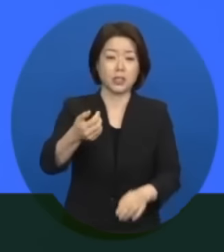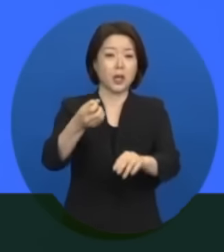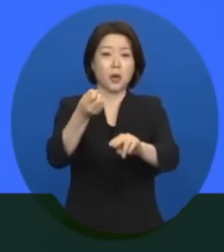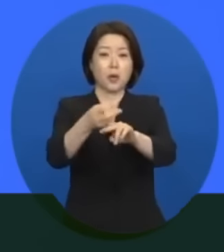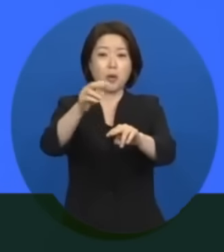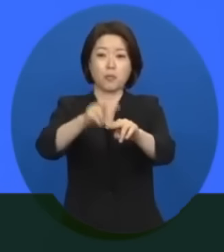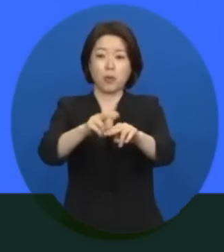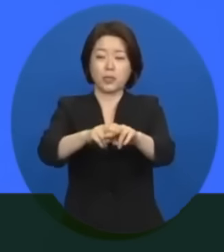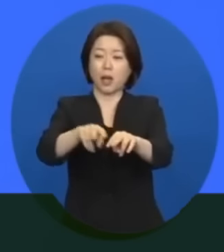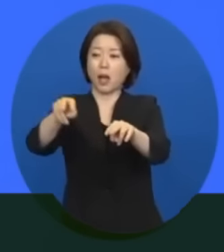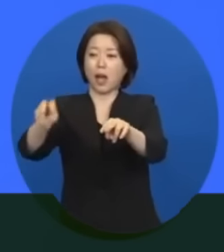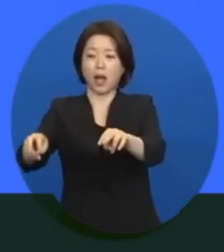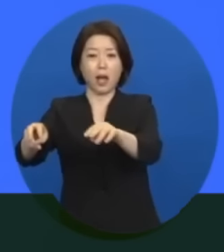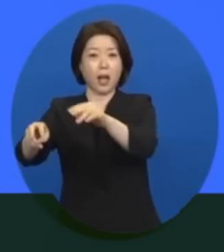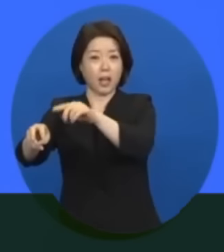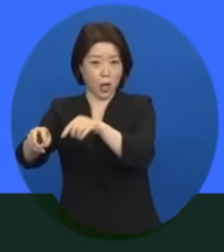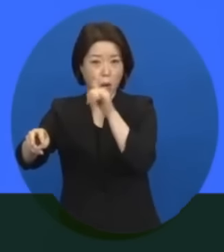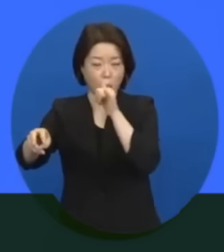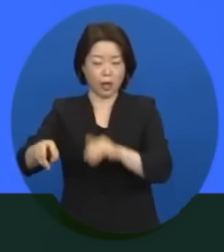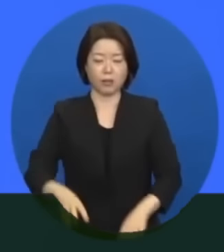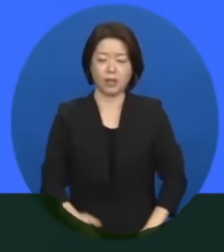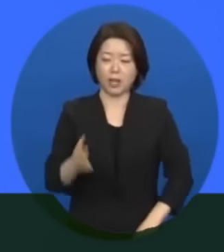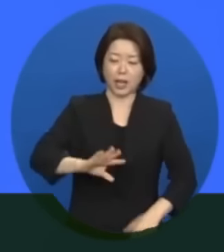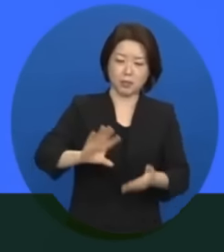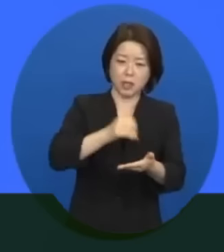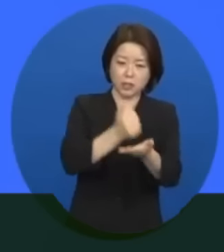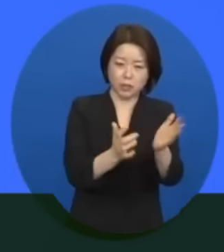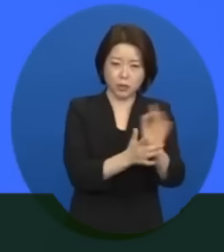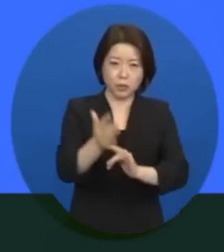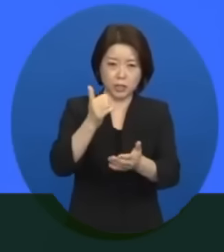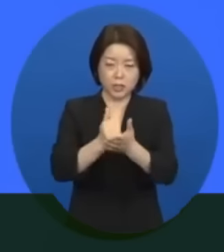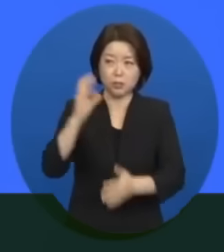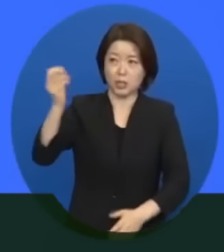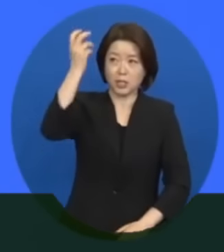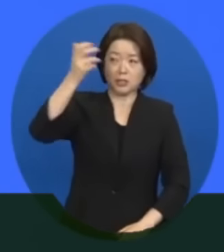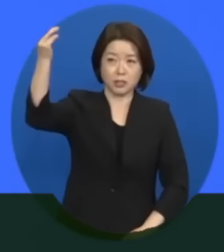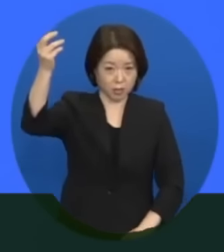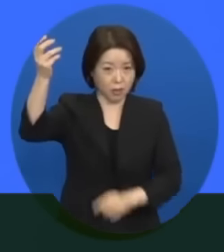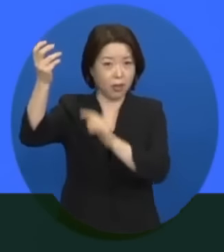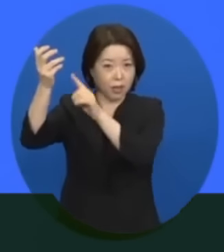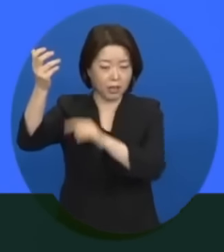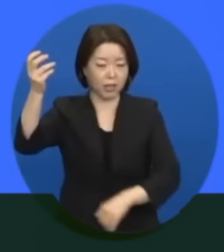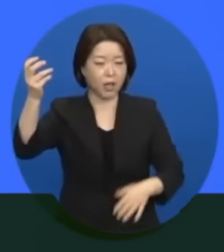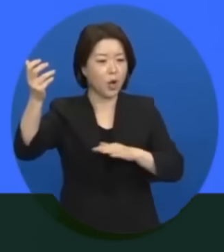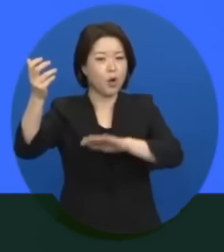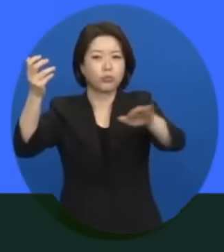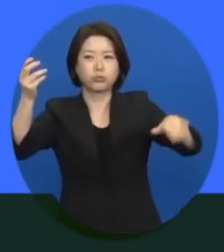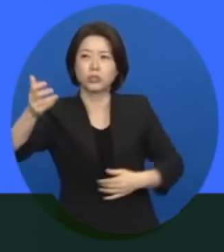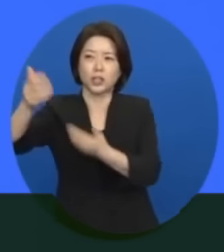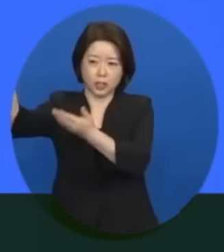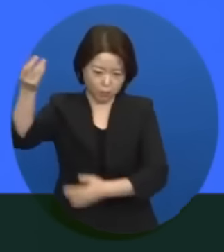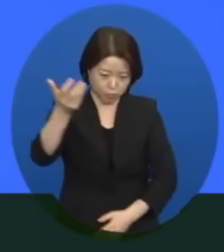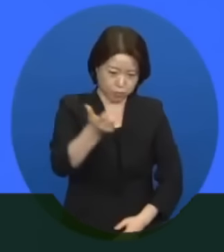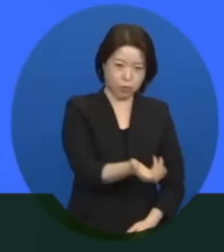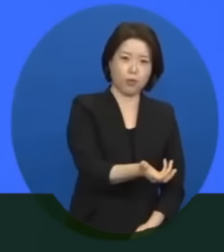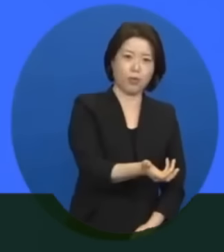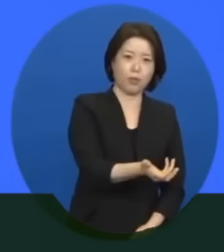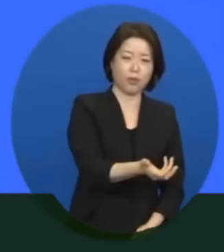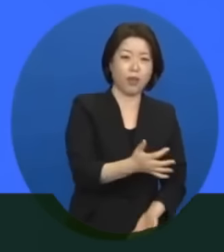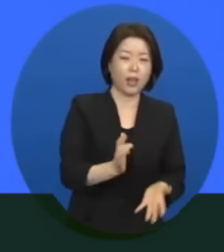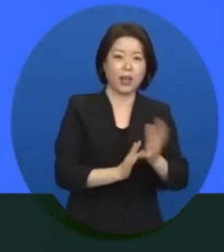계시죠 그러나 그리스도의 영이신 성령님을 제자들에게 그리고 우리들에게 보내 주셔서